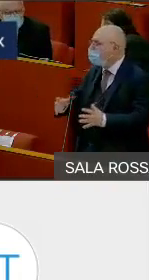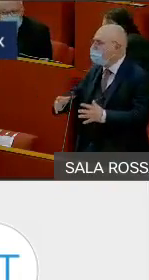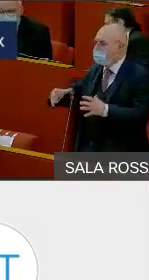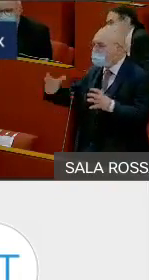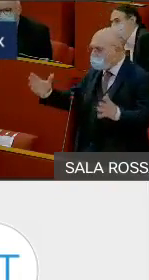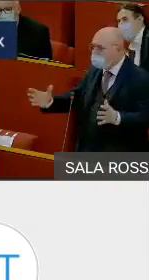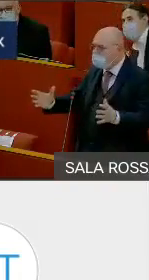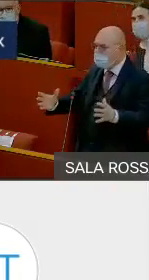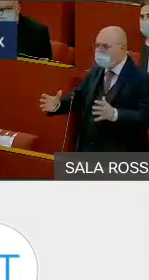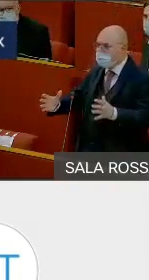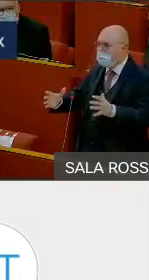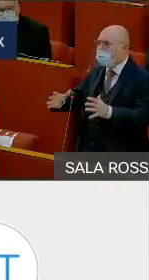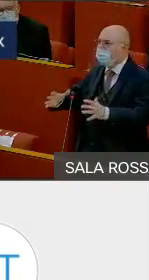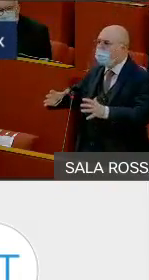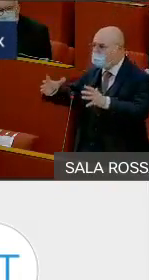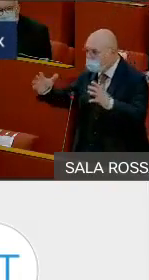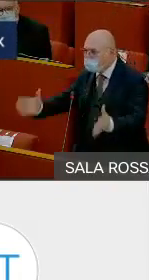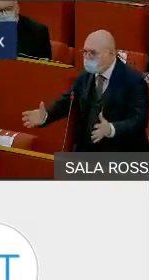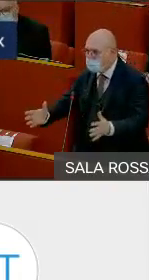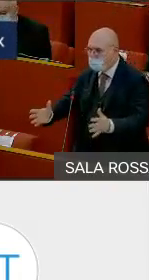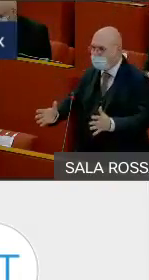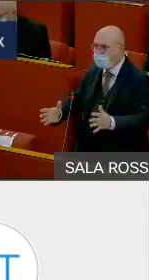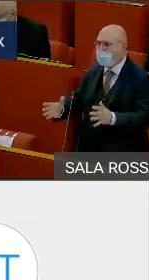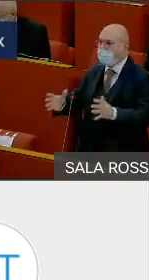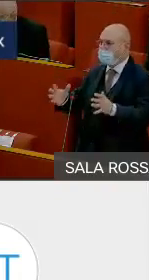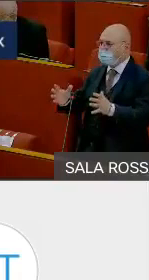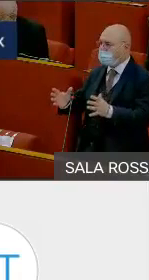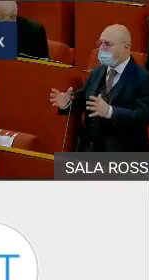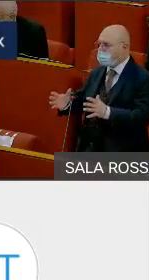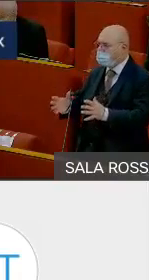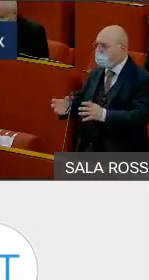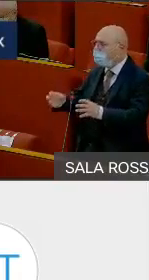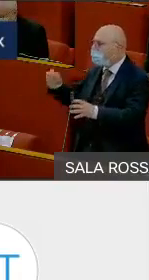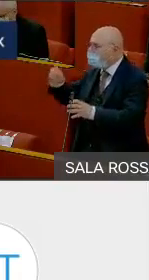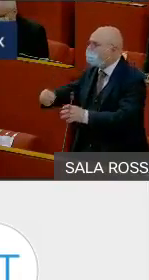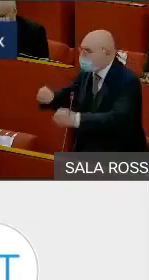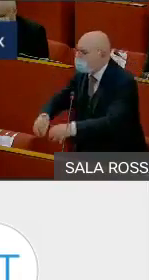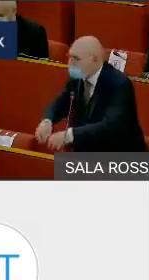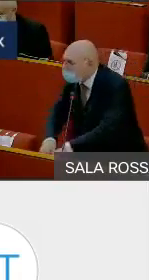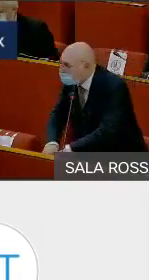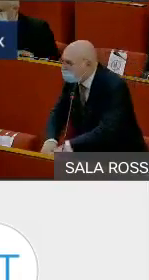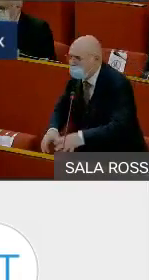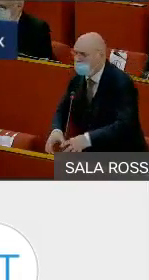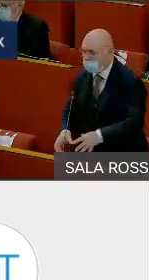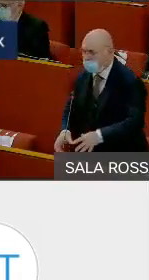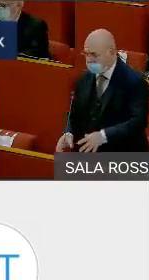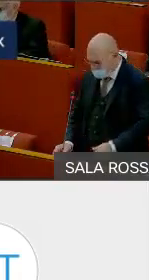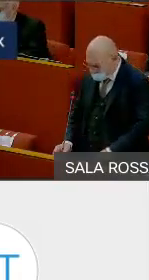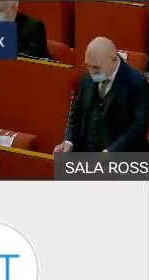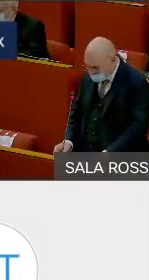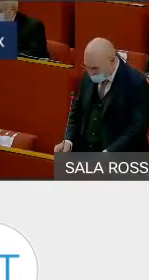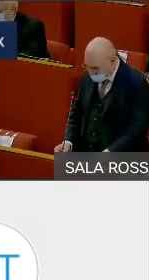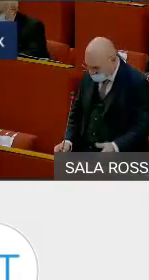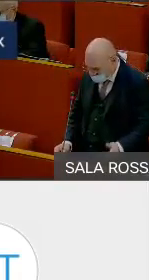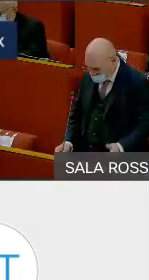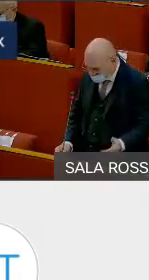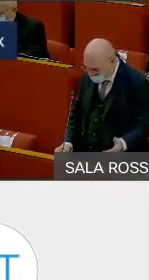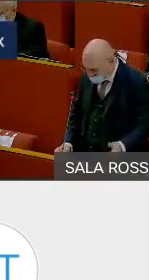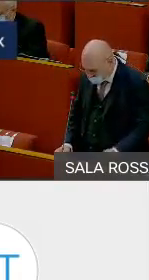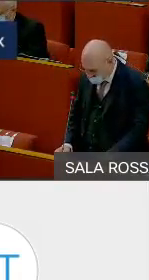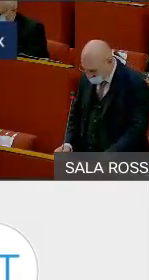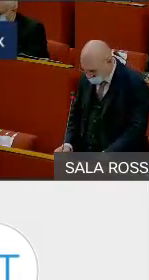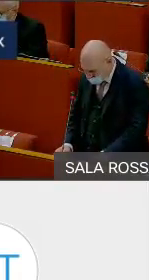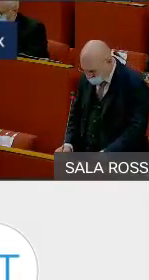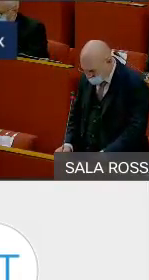erano condivisi erano valori comunitari e sono stati sempre imperati dentro a quello che era la norma ma oggi